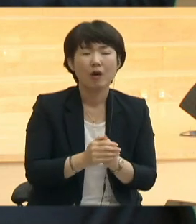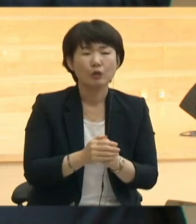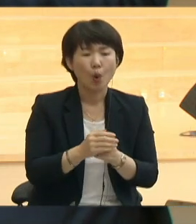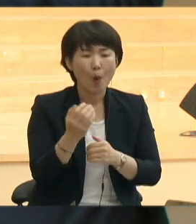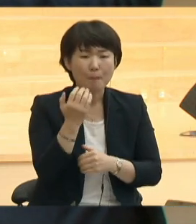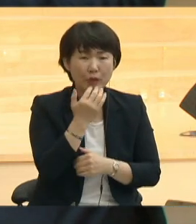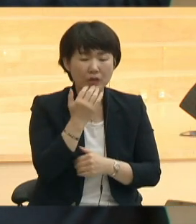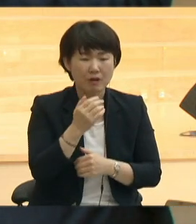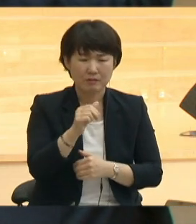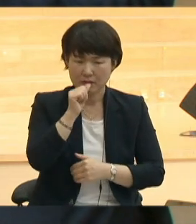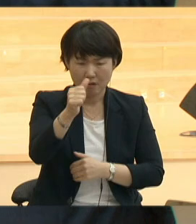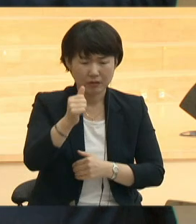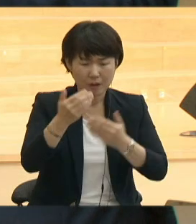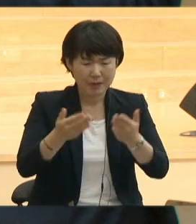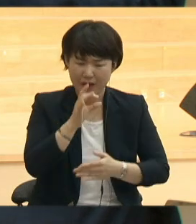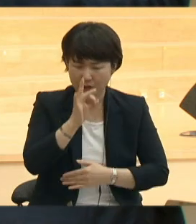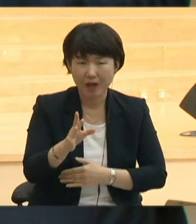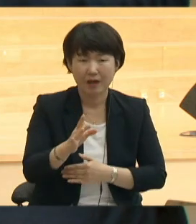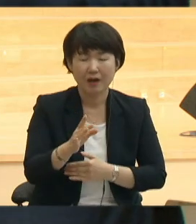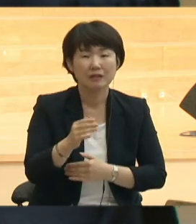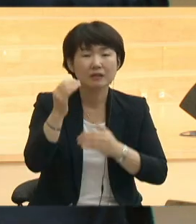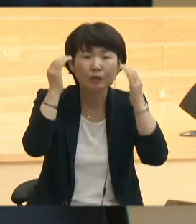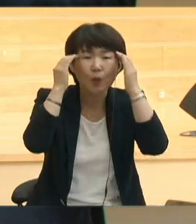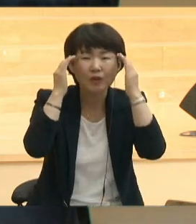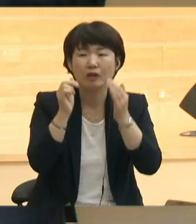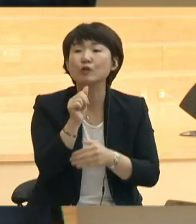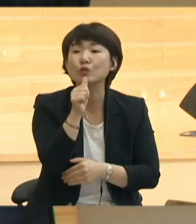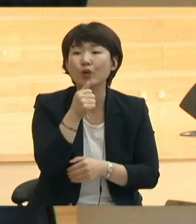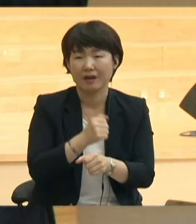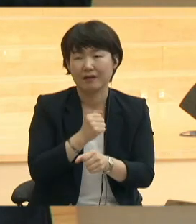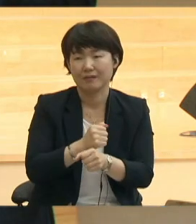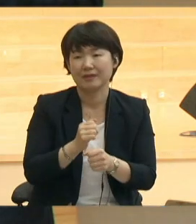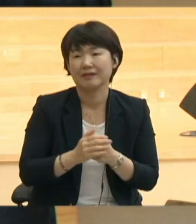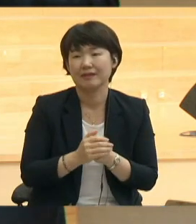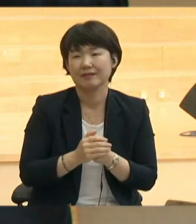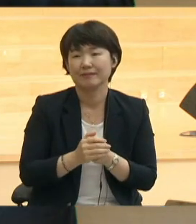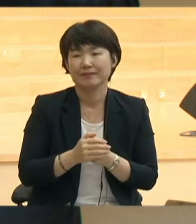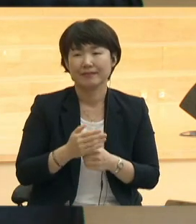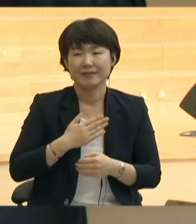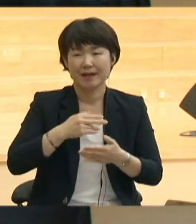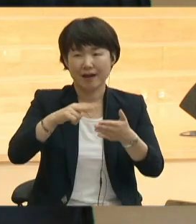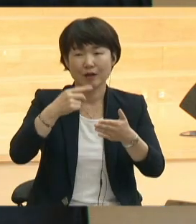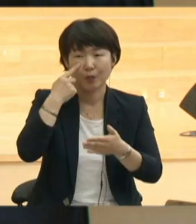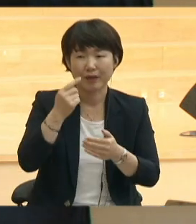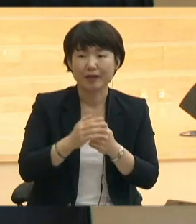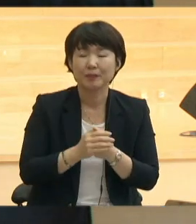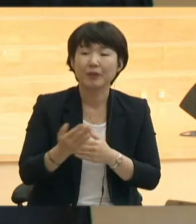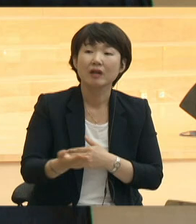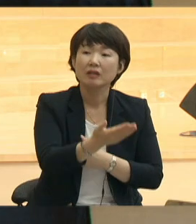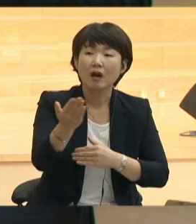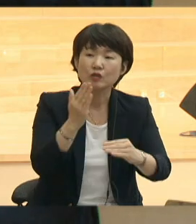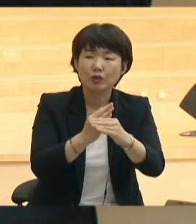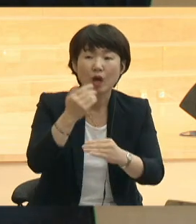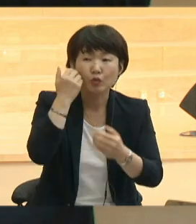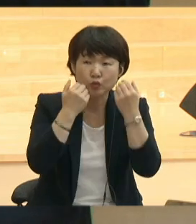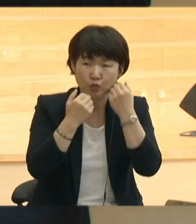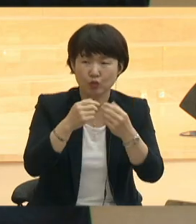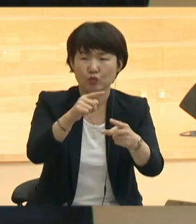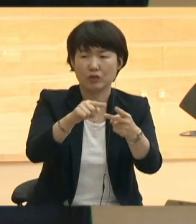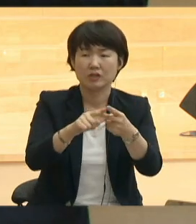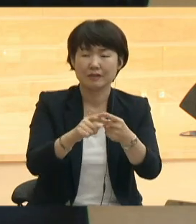받아서는 안되는 고난을 초기 함께 다 자 이건 제가 밀고 볼게요 자 여러분 눈으로 따라오세요 너희 중에 누구든지